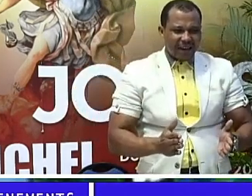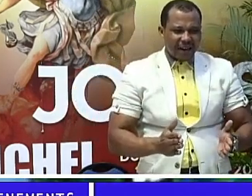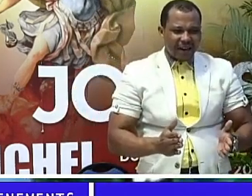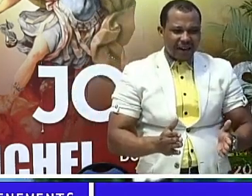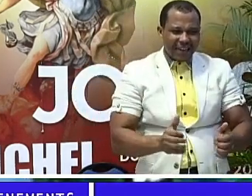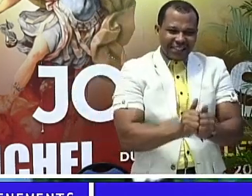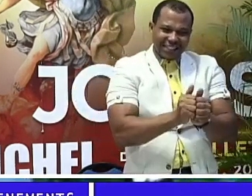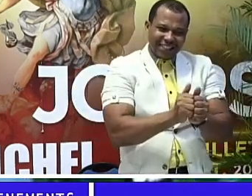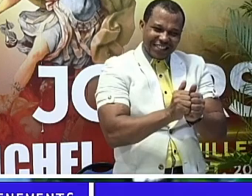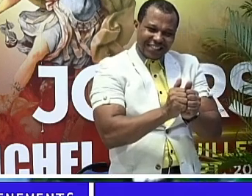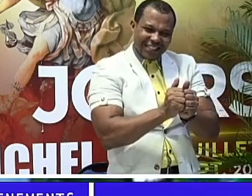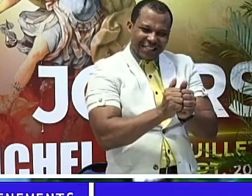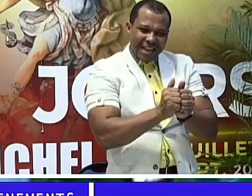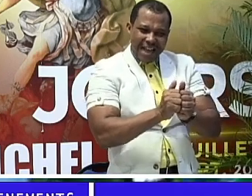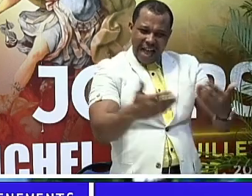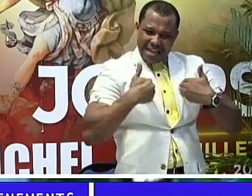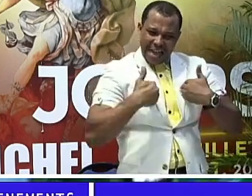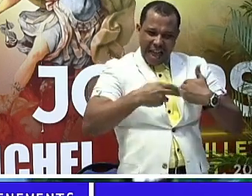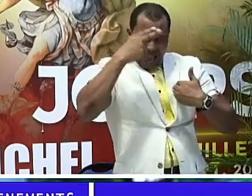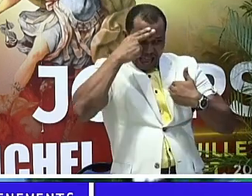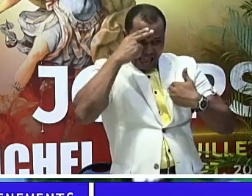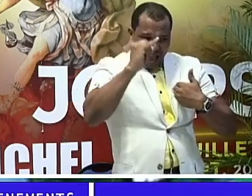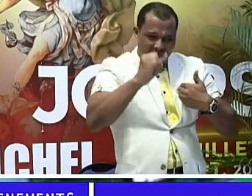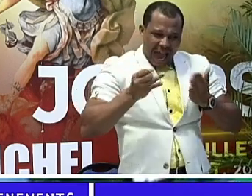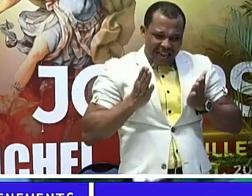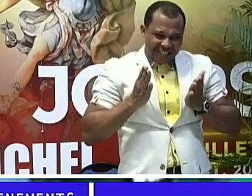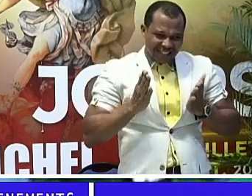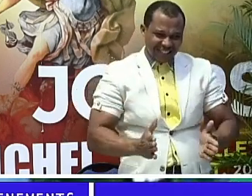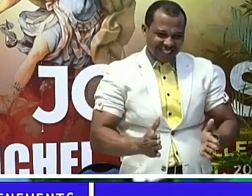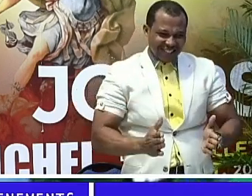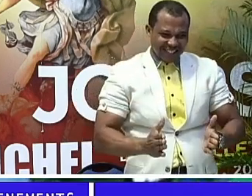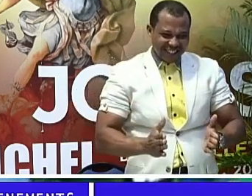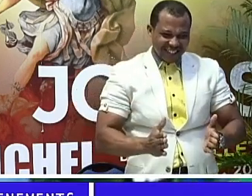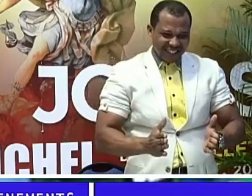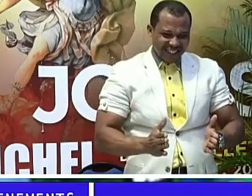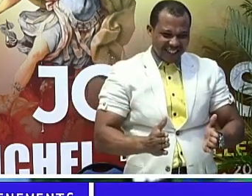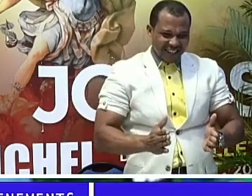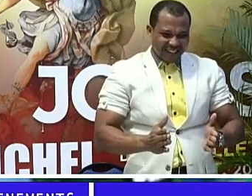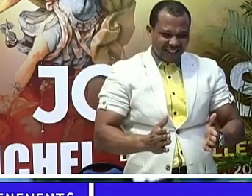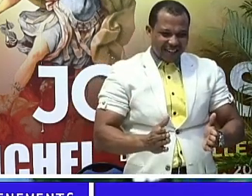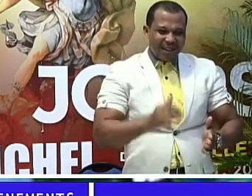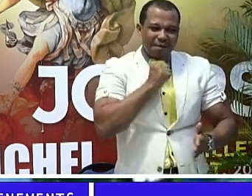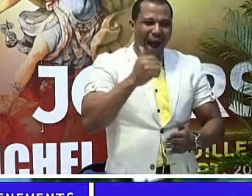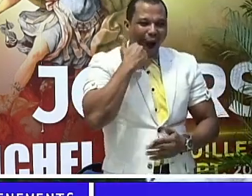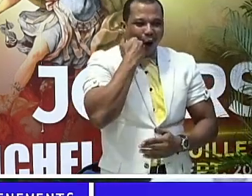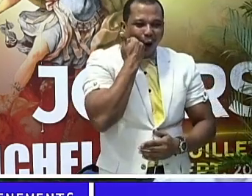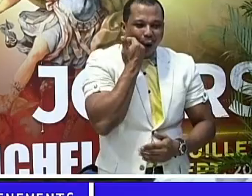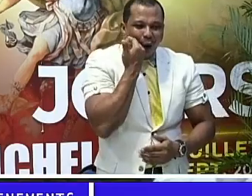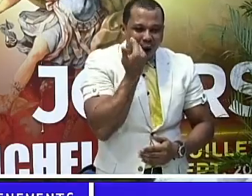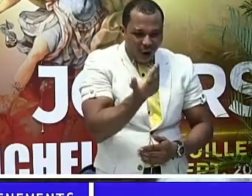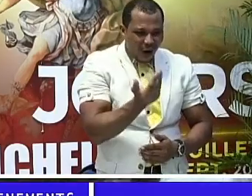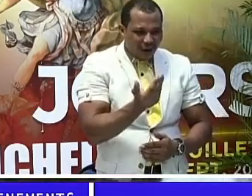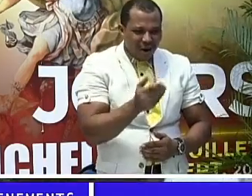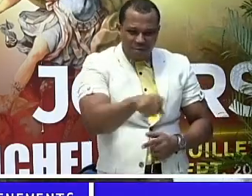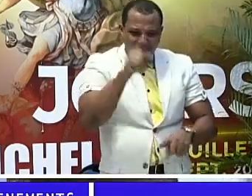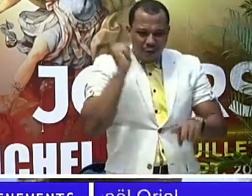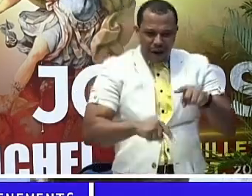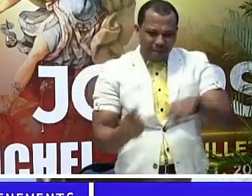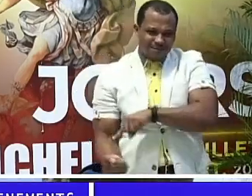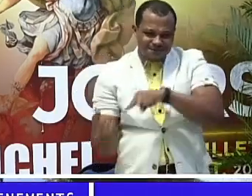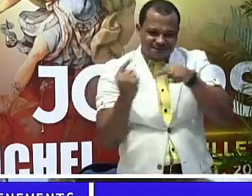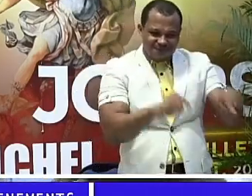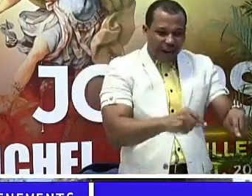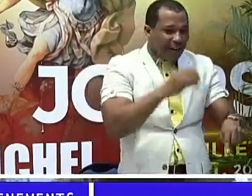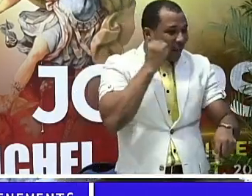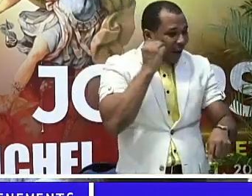sans, yo sans scrupule. Oui. Ou pas qu'à débarquer kon moun. Ou font